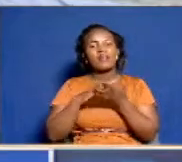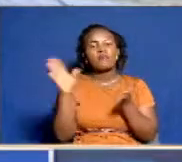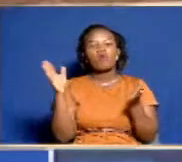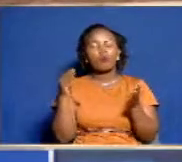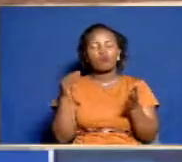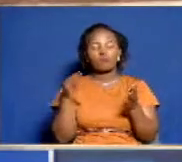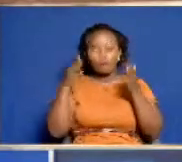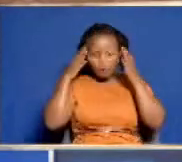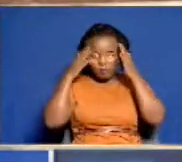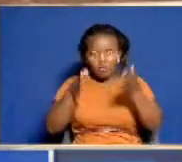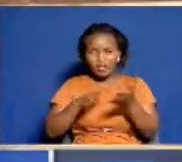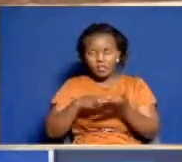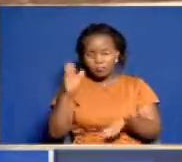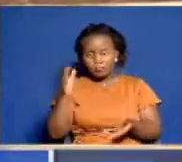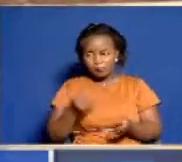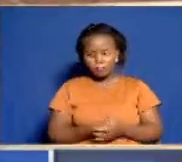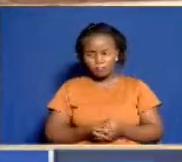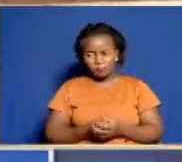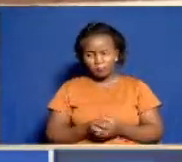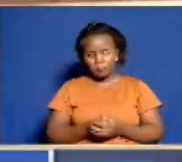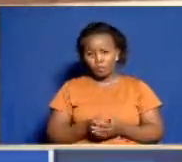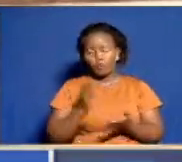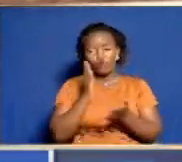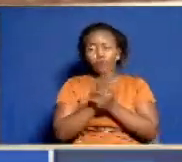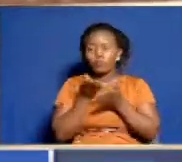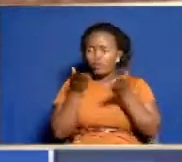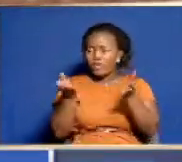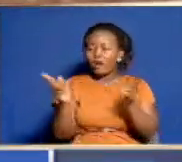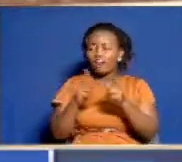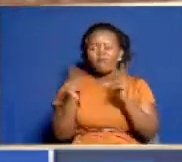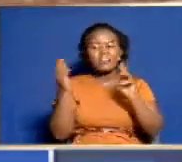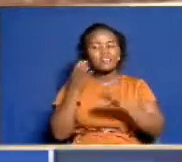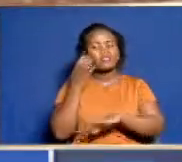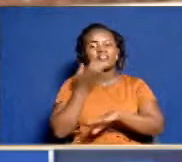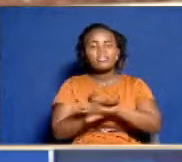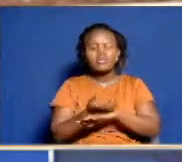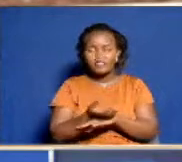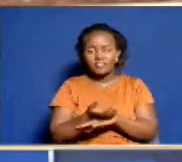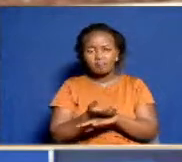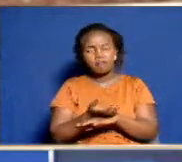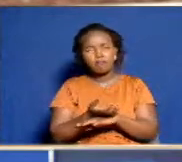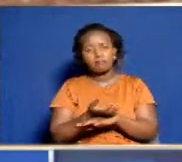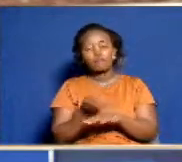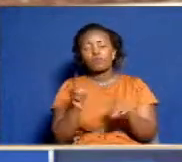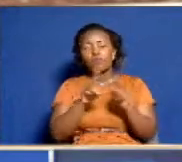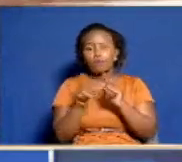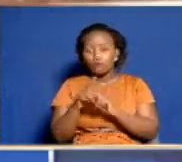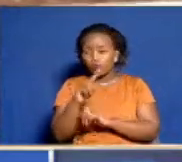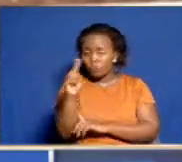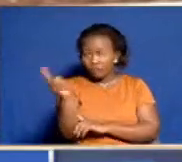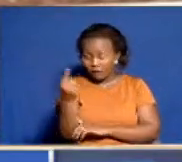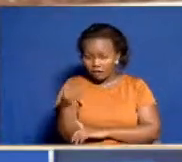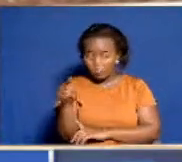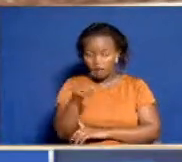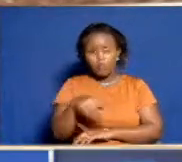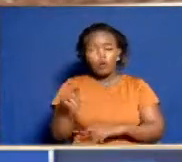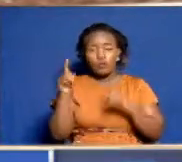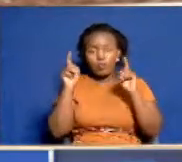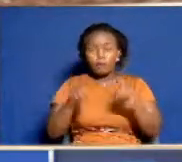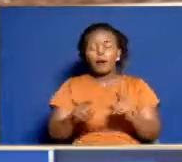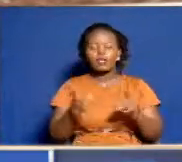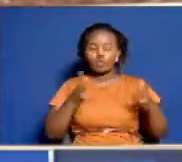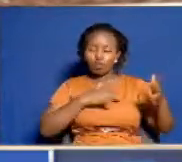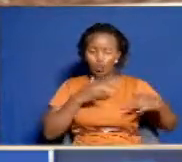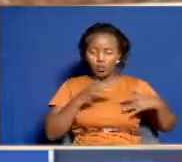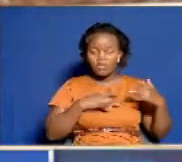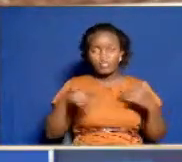agrikaja. Unajua saa hii life ya saa hii by the way ni tricky sana. Na ni hard. Eh? Na kitu ya kwanza lazima tuwekwe into considerations